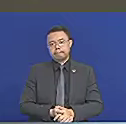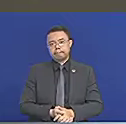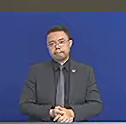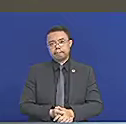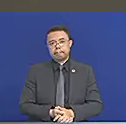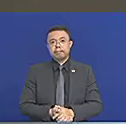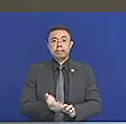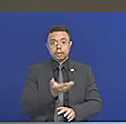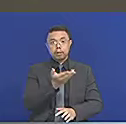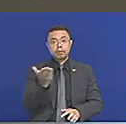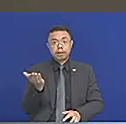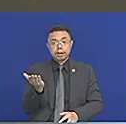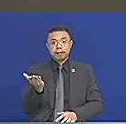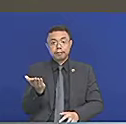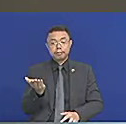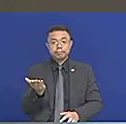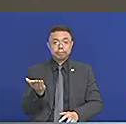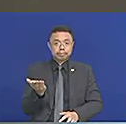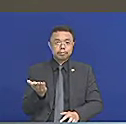Saudara,